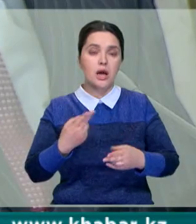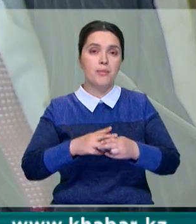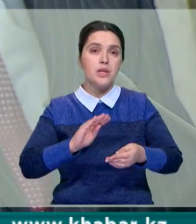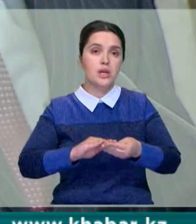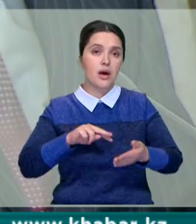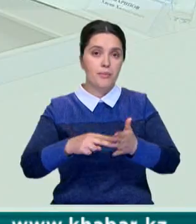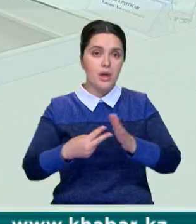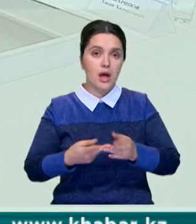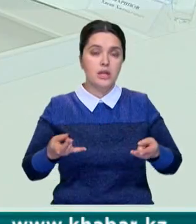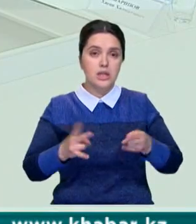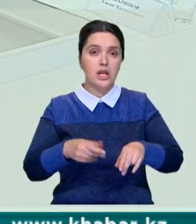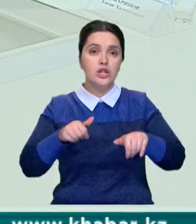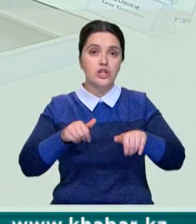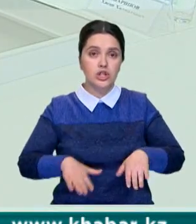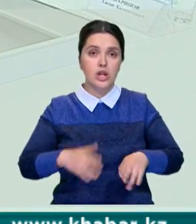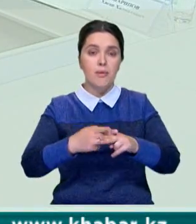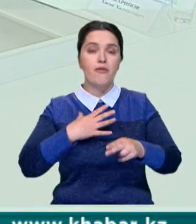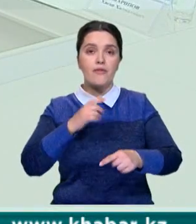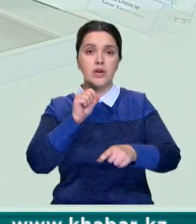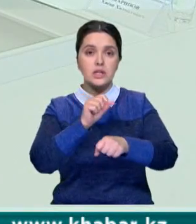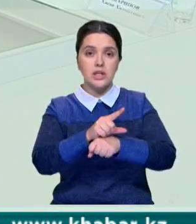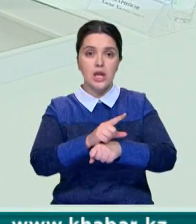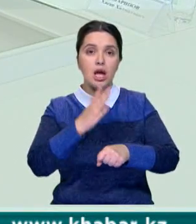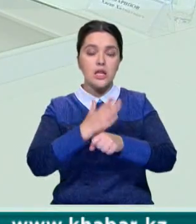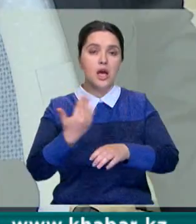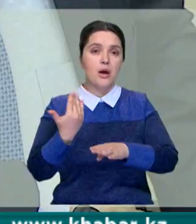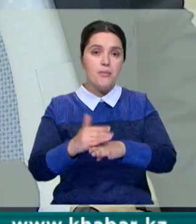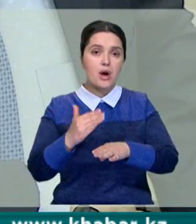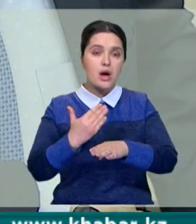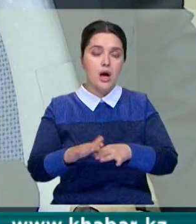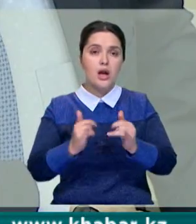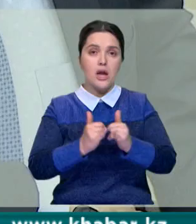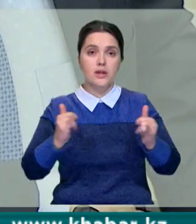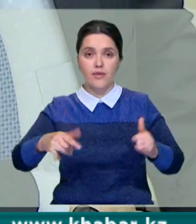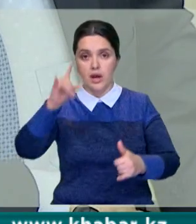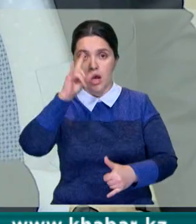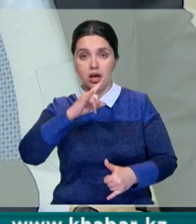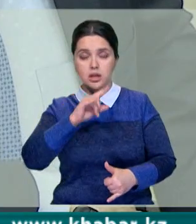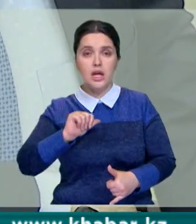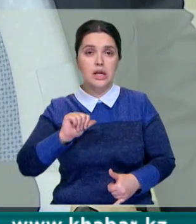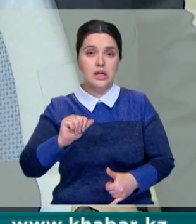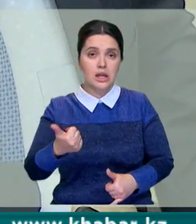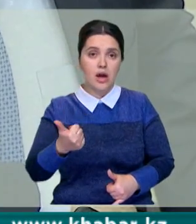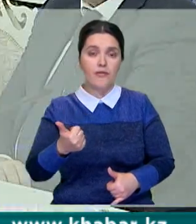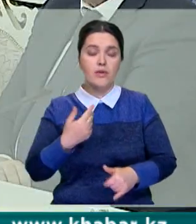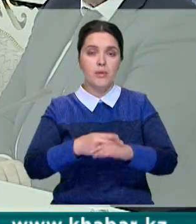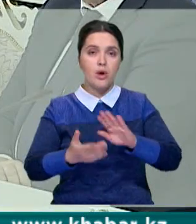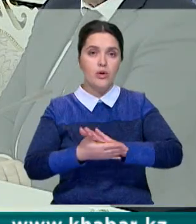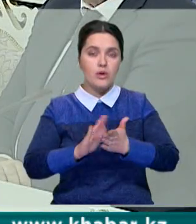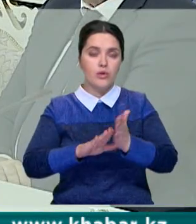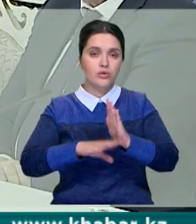социальной стабильности для решения ключевых задач, поступательного развития страны и, самое главное, благополучия